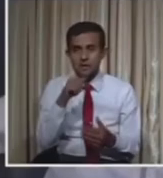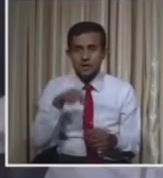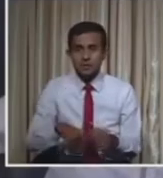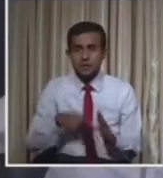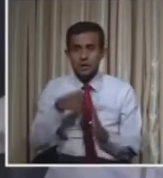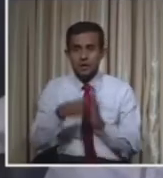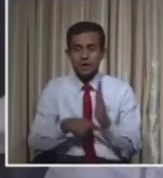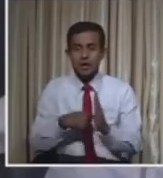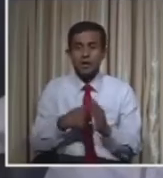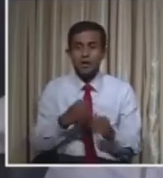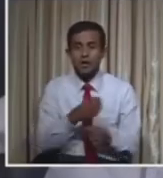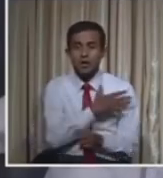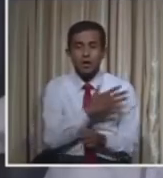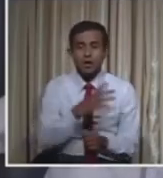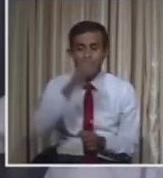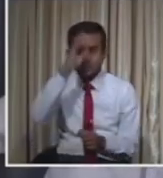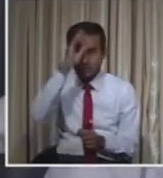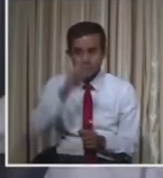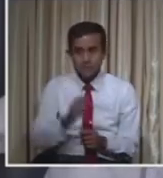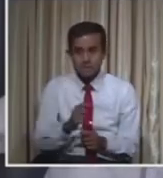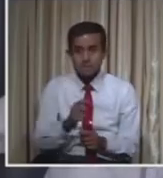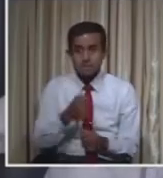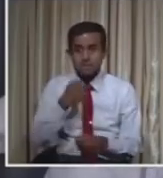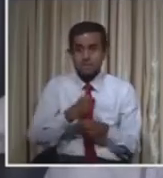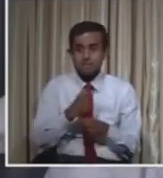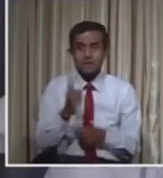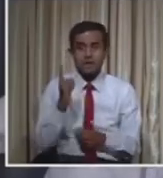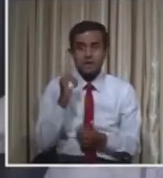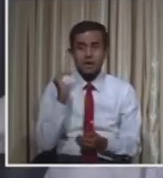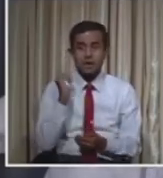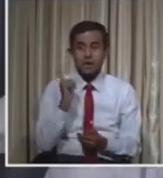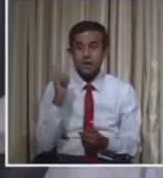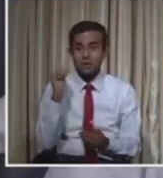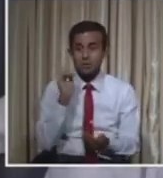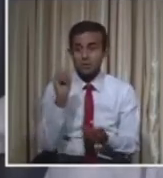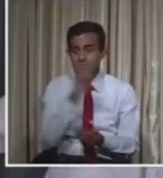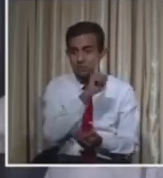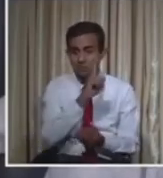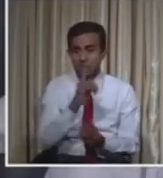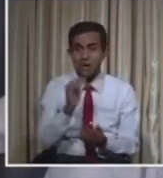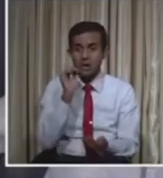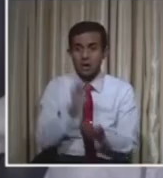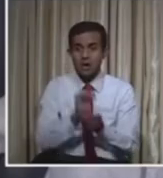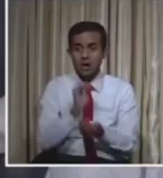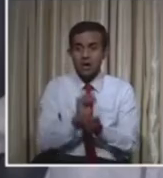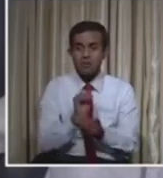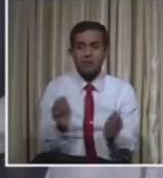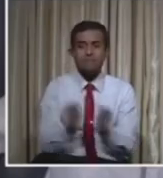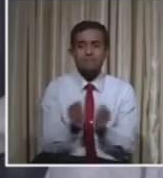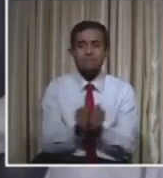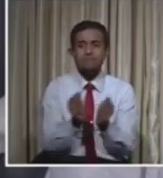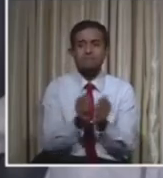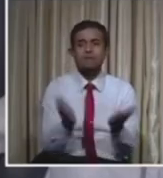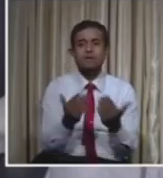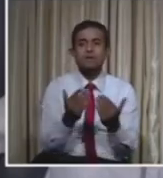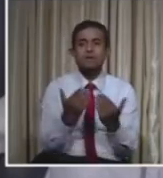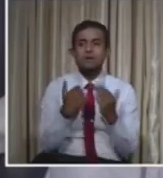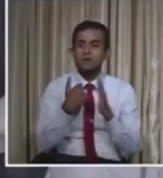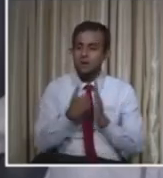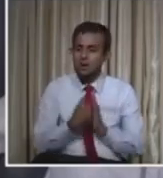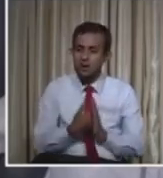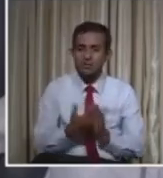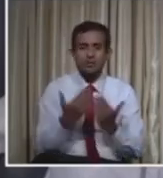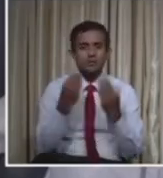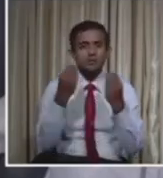රටේ ගෝඨාභය රාජපක්ෂ ජනාධිපතිතුමාට රාජ්‍ය ආරක්ෂාව ප්‍රථම වශයෙන් ඒ ආරක්ෂා කරමින් මේ වැඩ කටයුතු කිරීම ගැන එතුමාට අපේ ගෞරවය